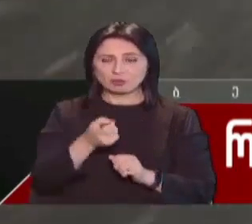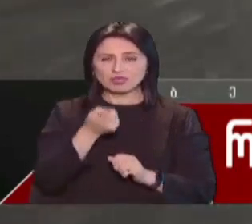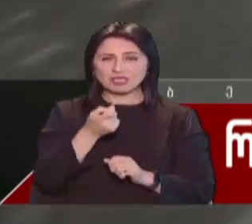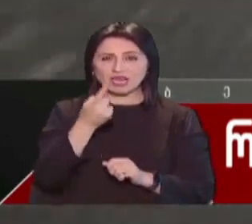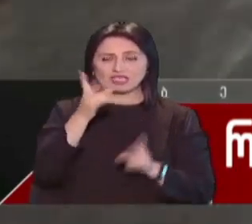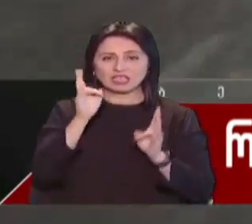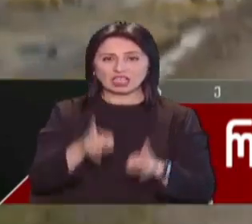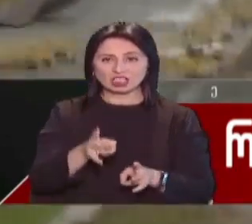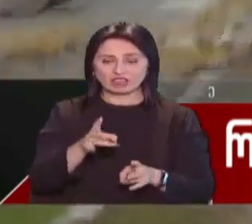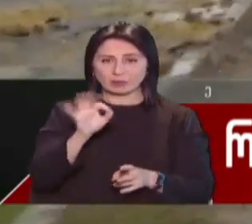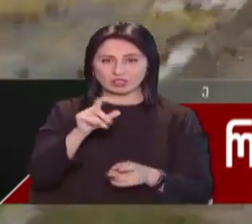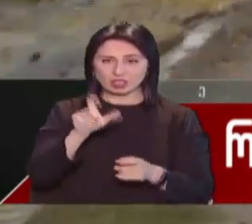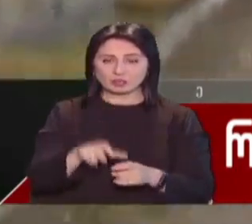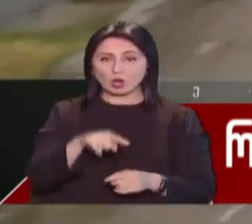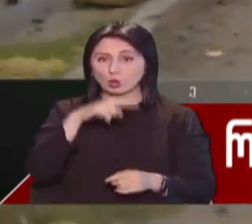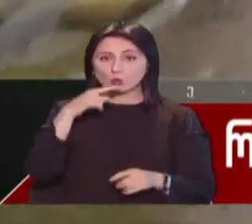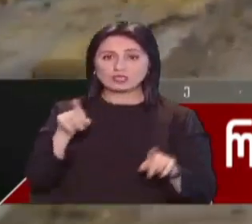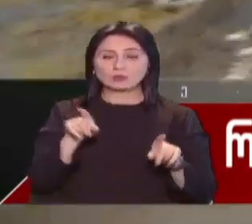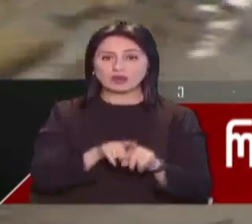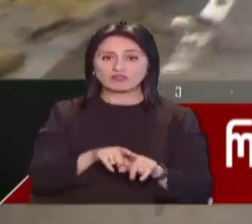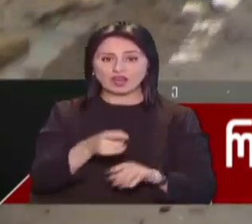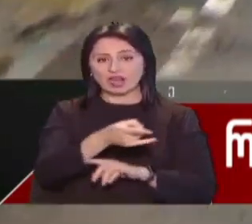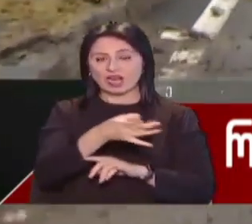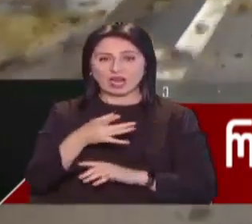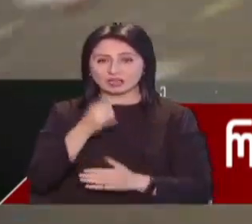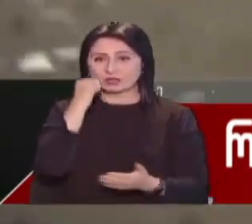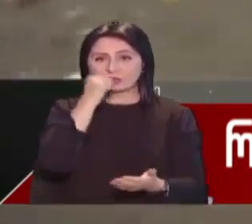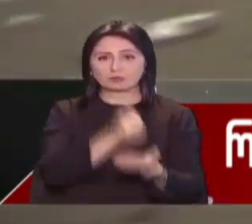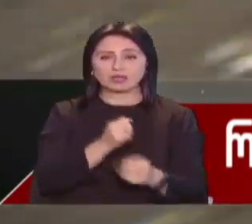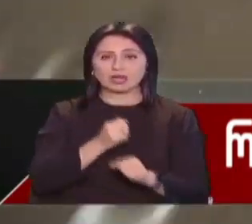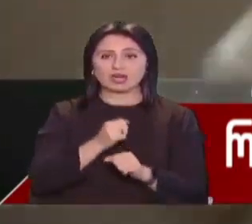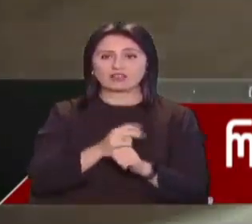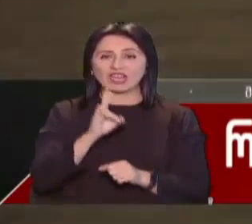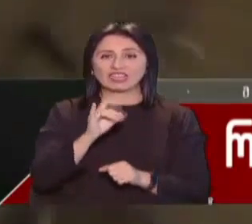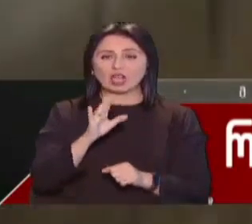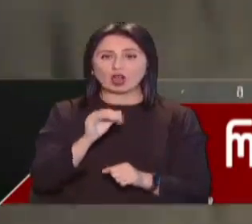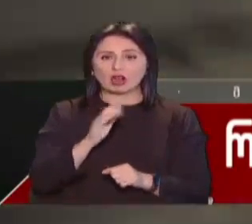erti dashavebulis shesakheb. Rusebma aseve saraketo Yerishi ganakhortseles